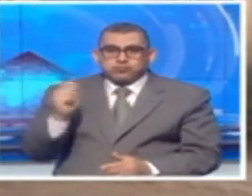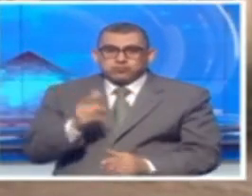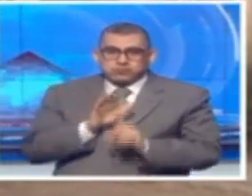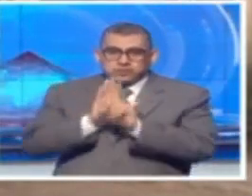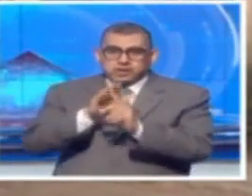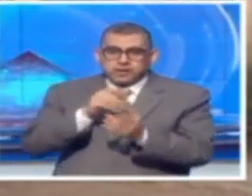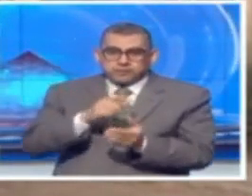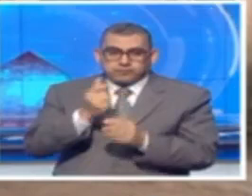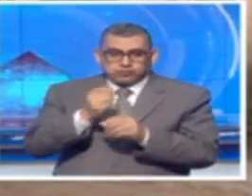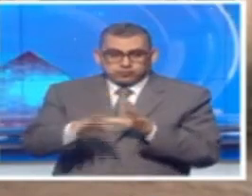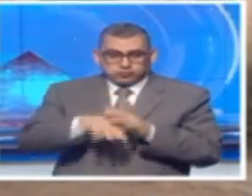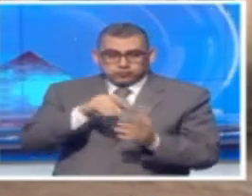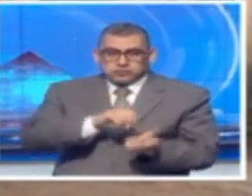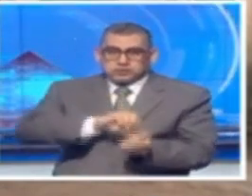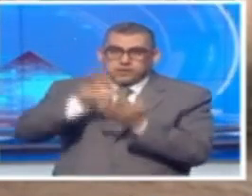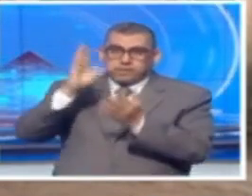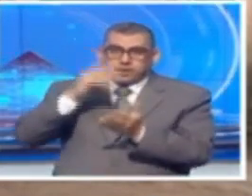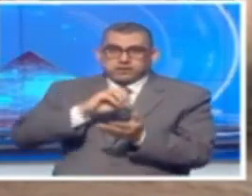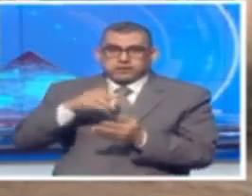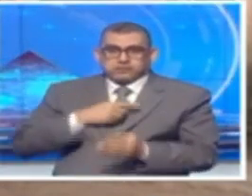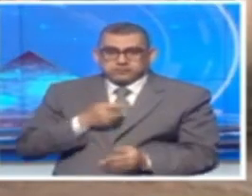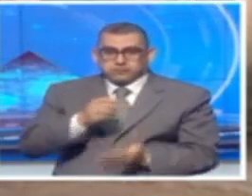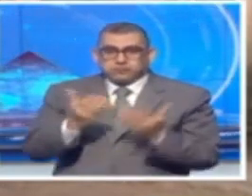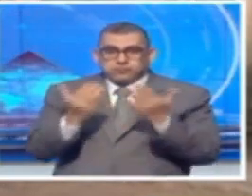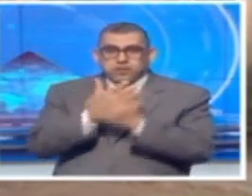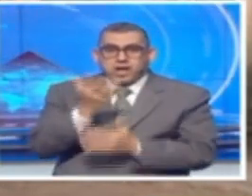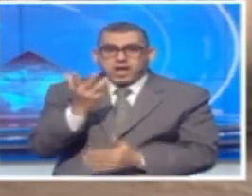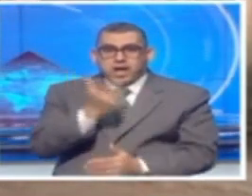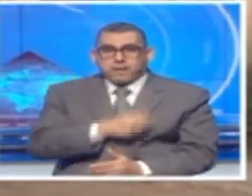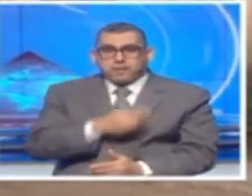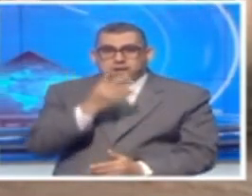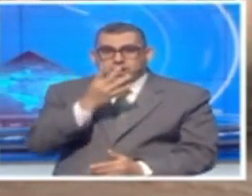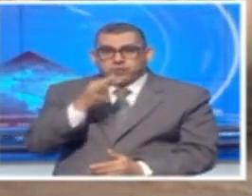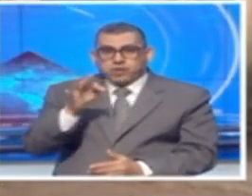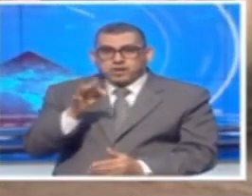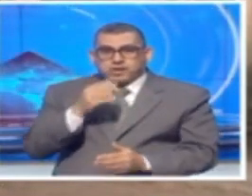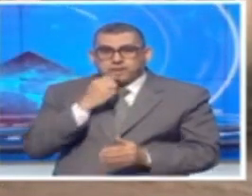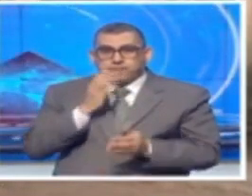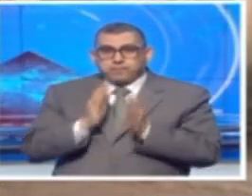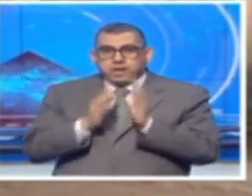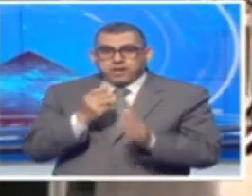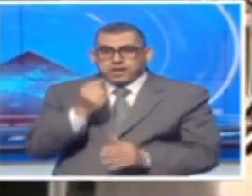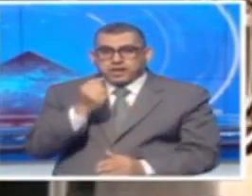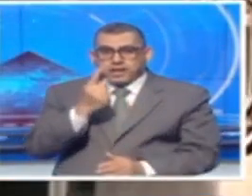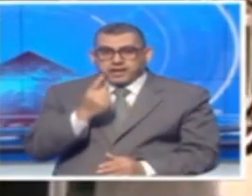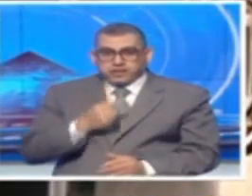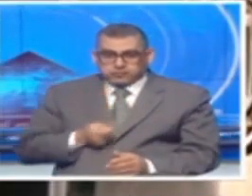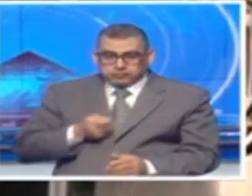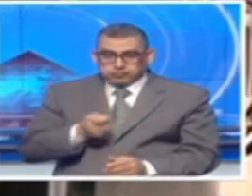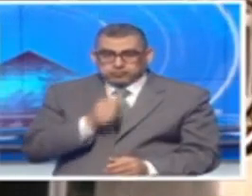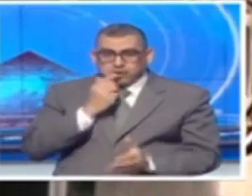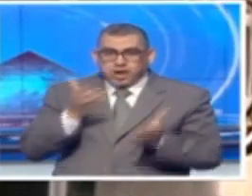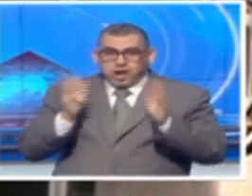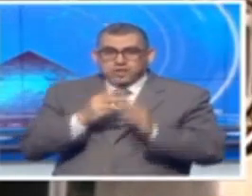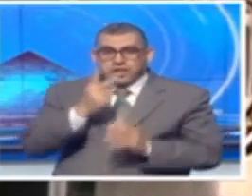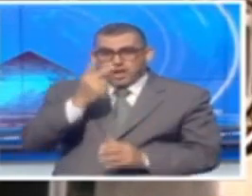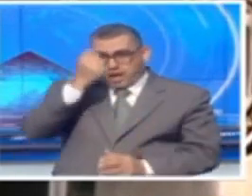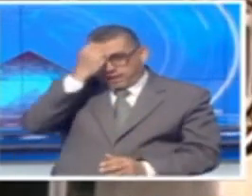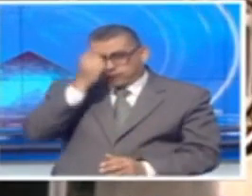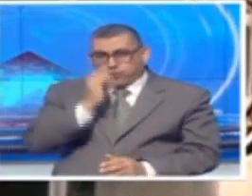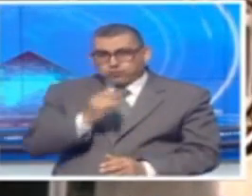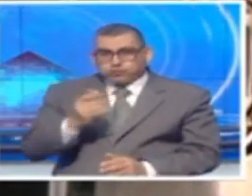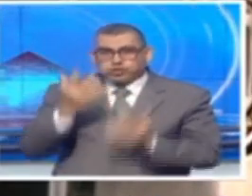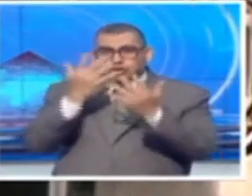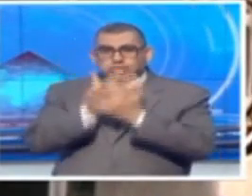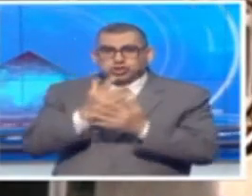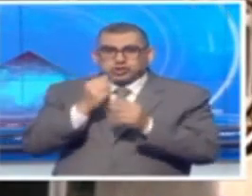لدعم الصادرات، مشيرا إلى أنه تم صرف نحو 34 مليار جنيه لأكثر من